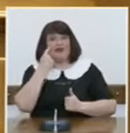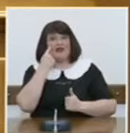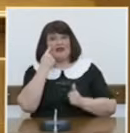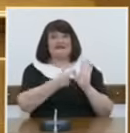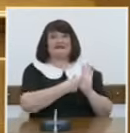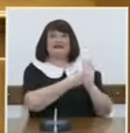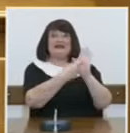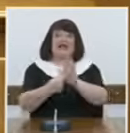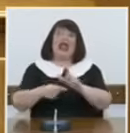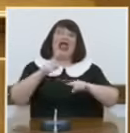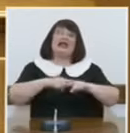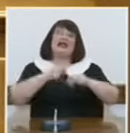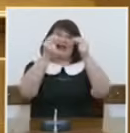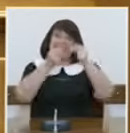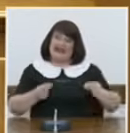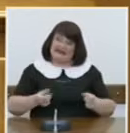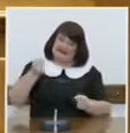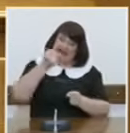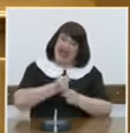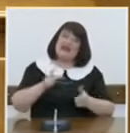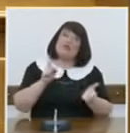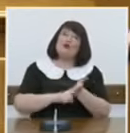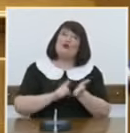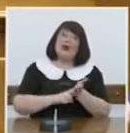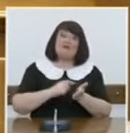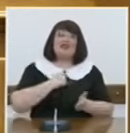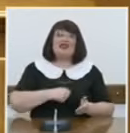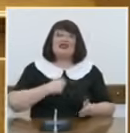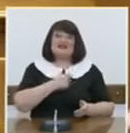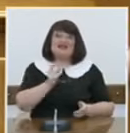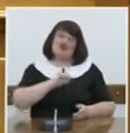πρέπει και εσάς δυστυχώς στο βάραθρο και στον